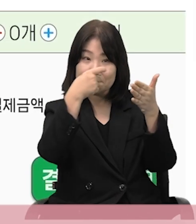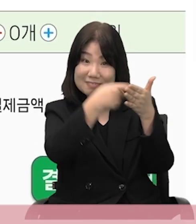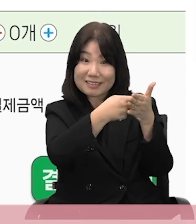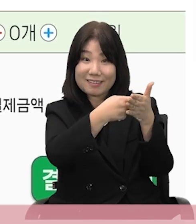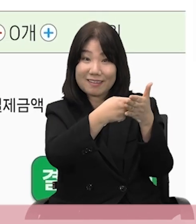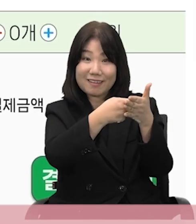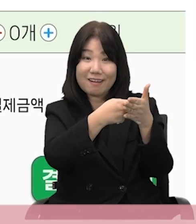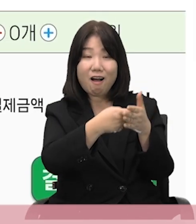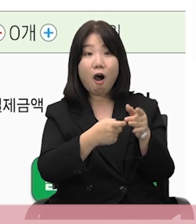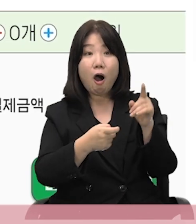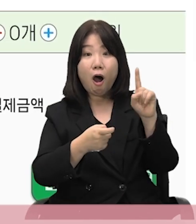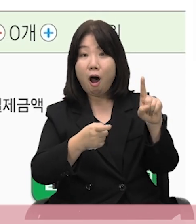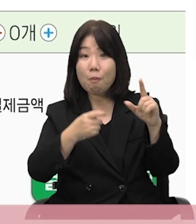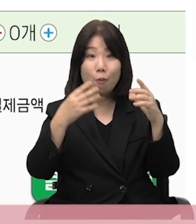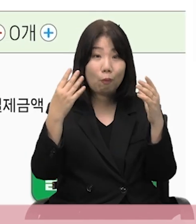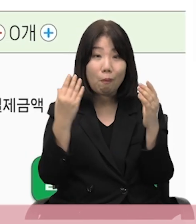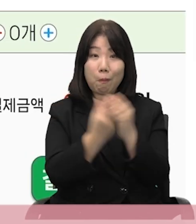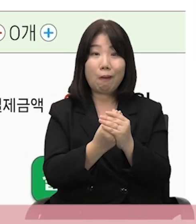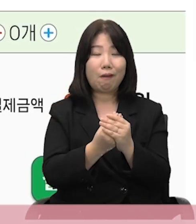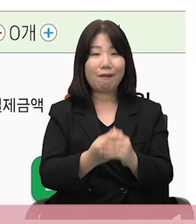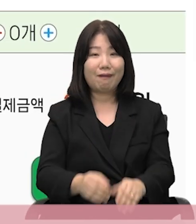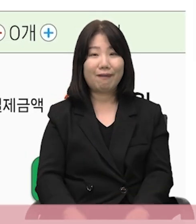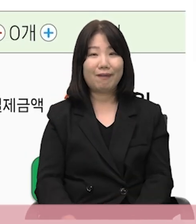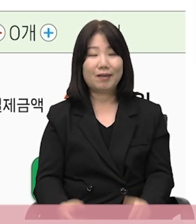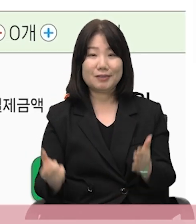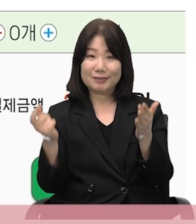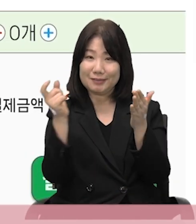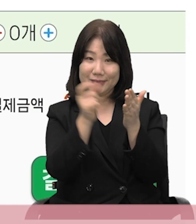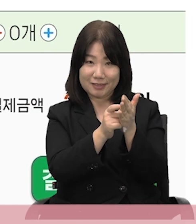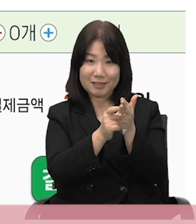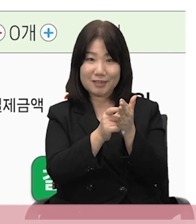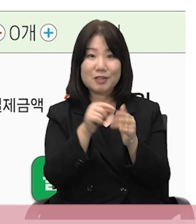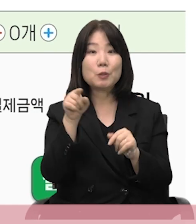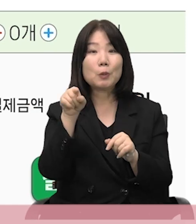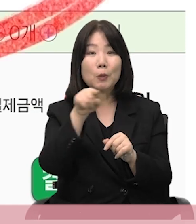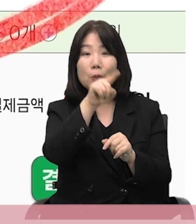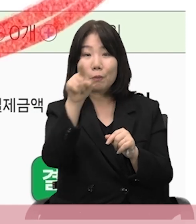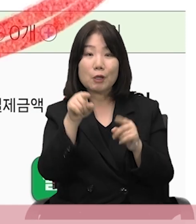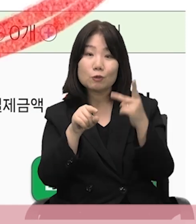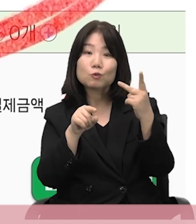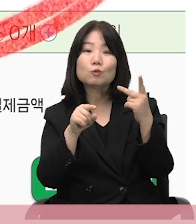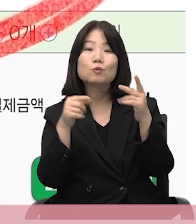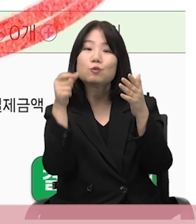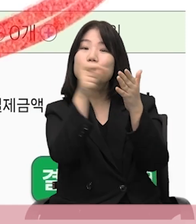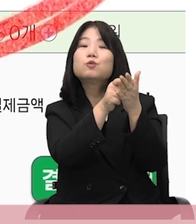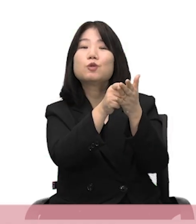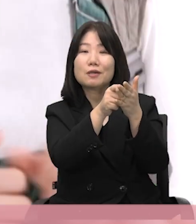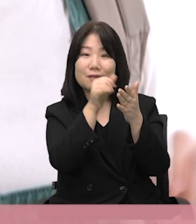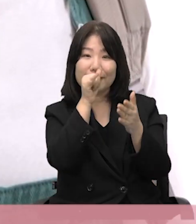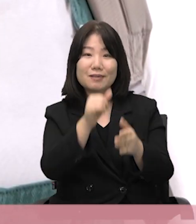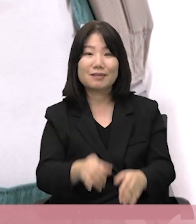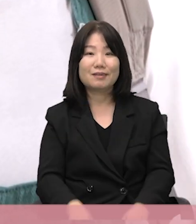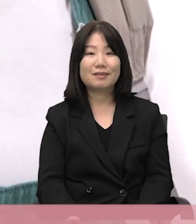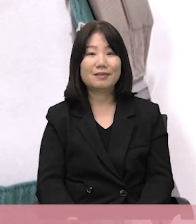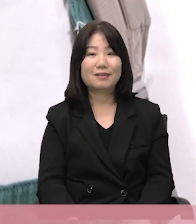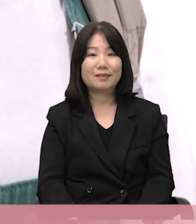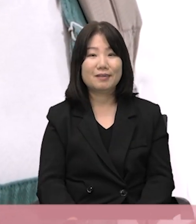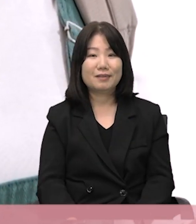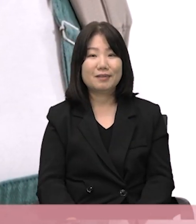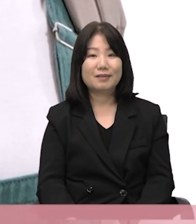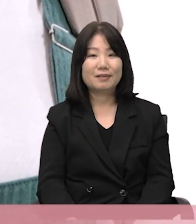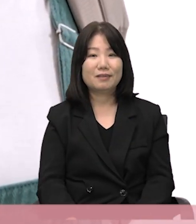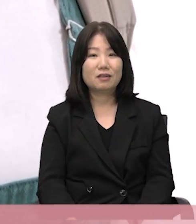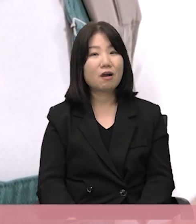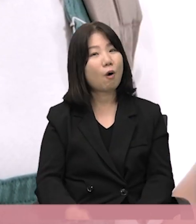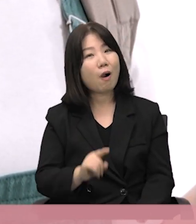야, 이번에는 한 번에 성공했네요. 등록한 상품에 드림이가 스캔한 메로냐도 입력되었어요.